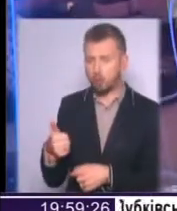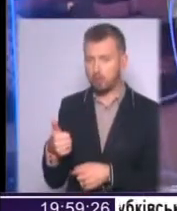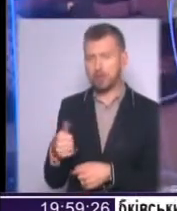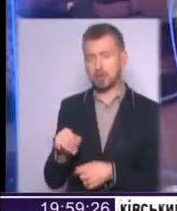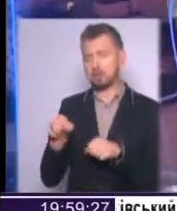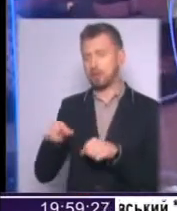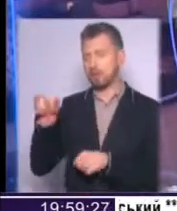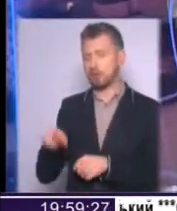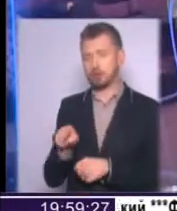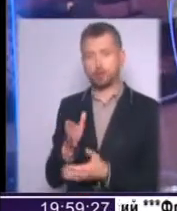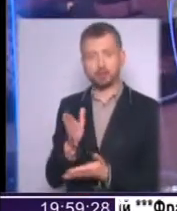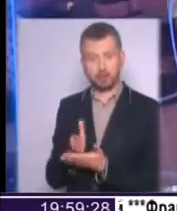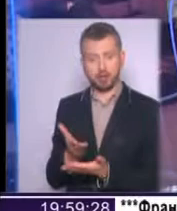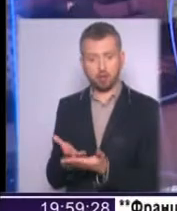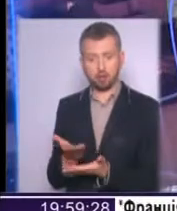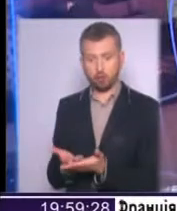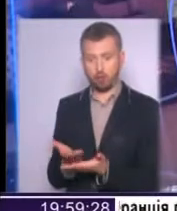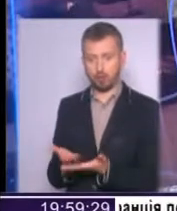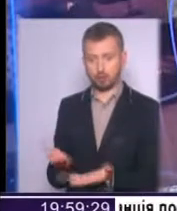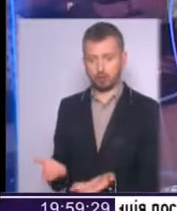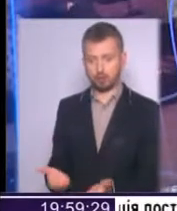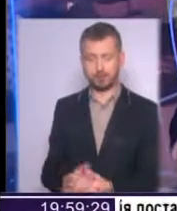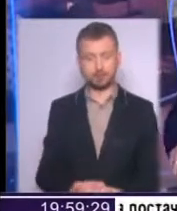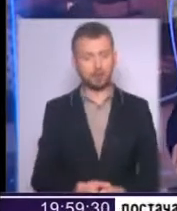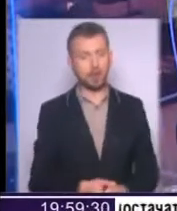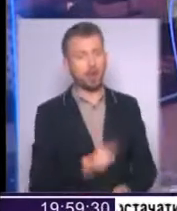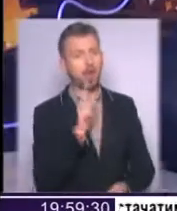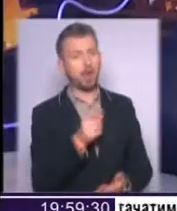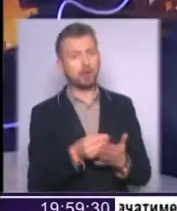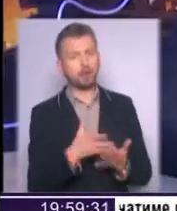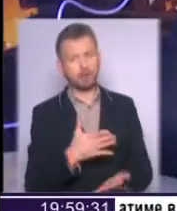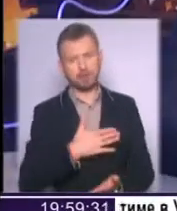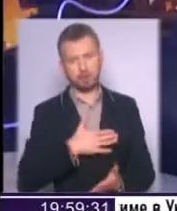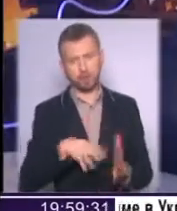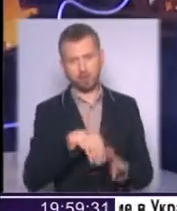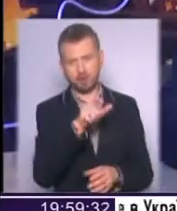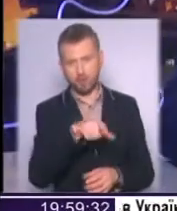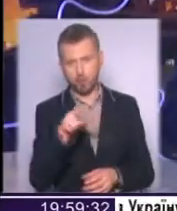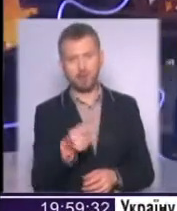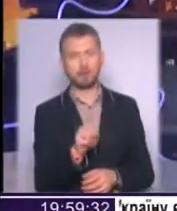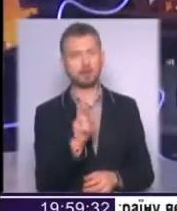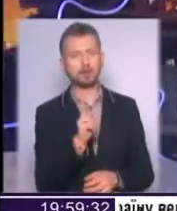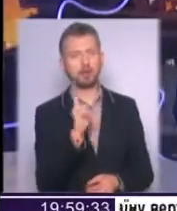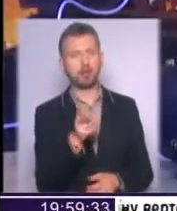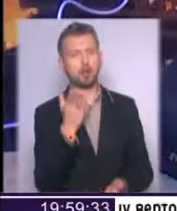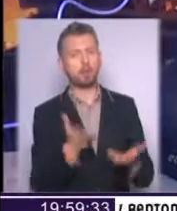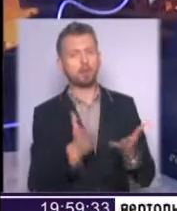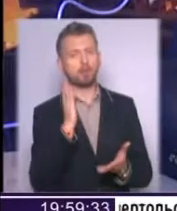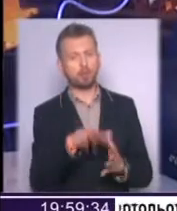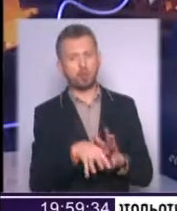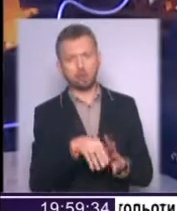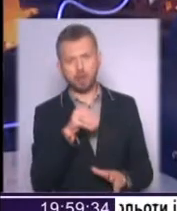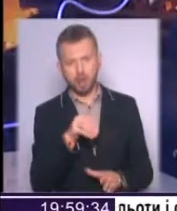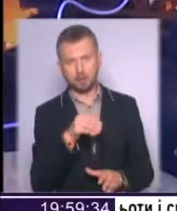Да. Але тут же ж є от-от конкретні прикладні дорогі, моменти. Але, да, дорогі мої виборці і ті, хто, можливо, там буде обирати мене на